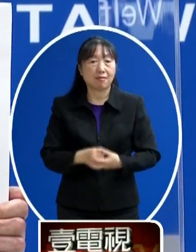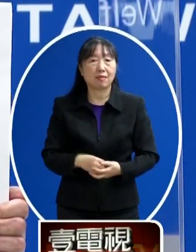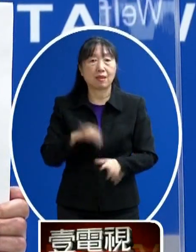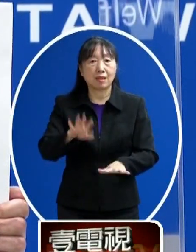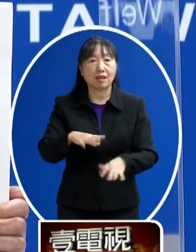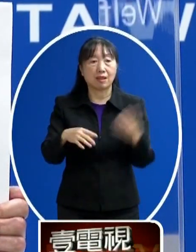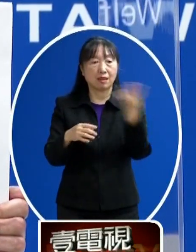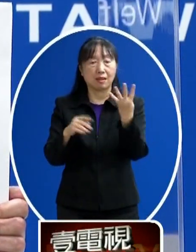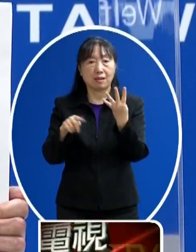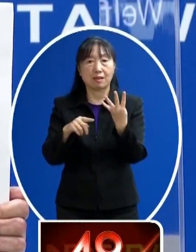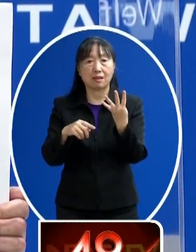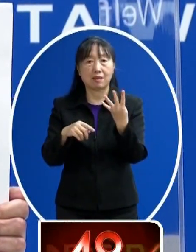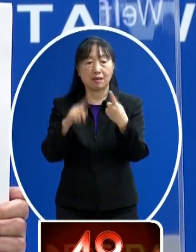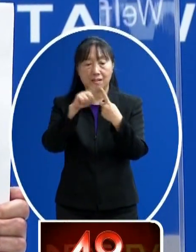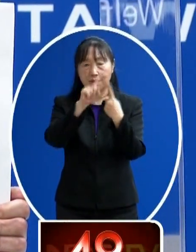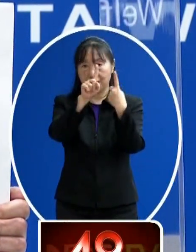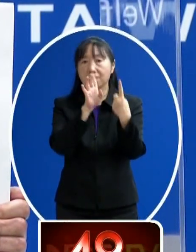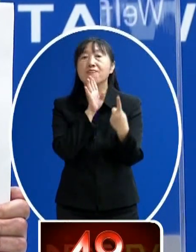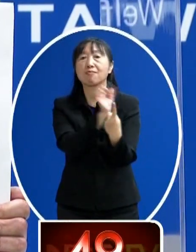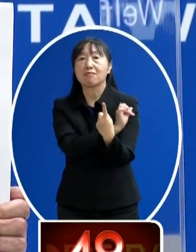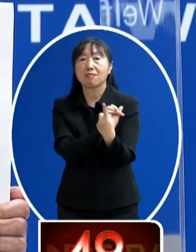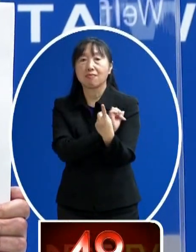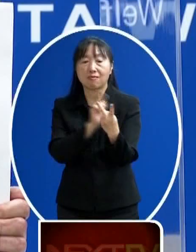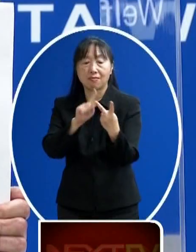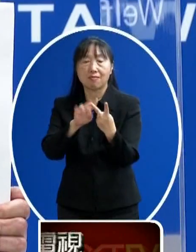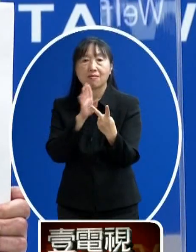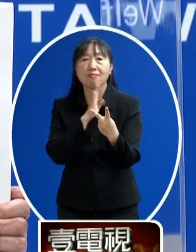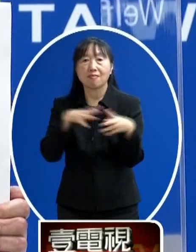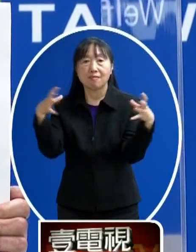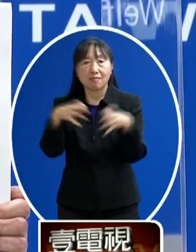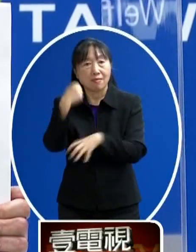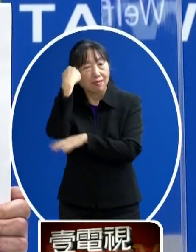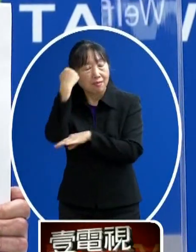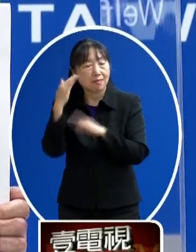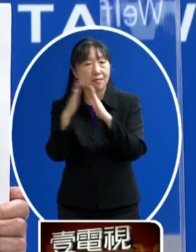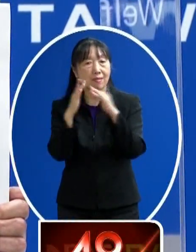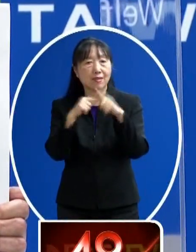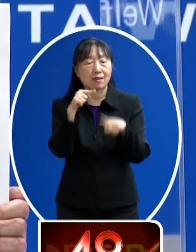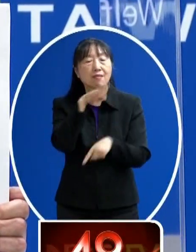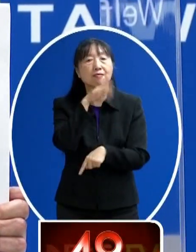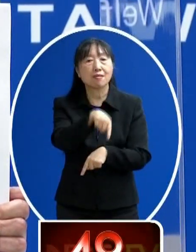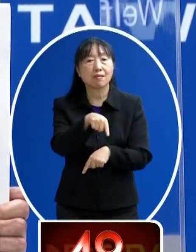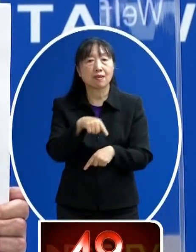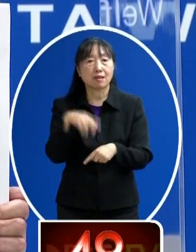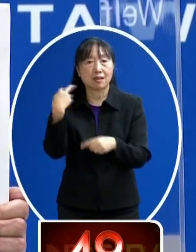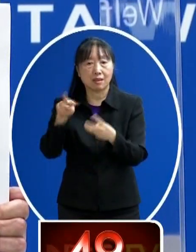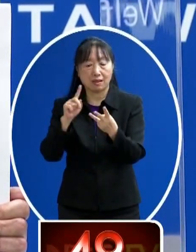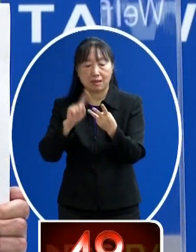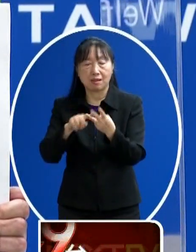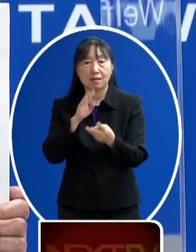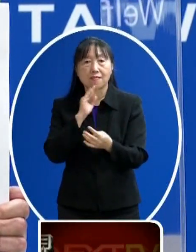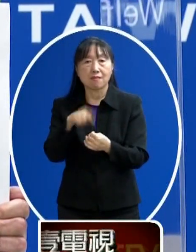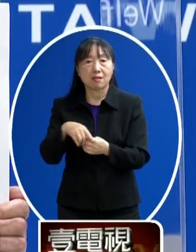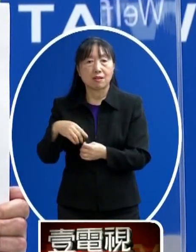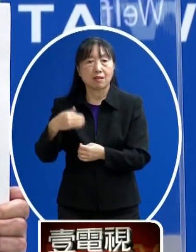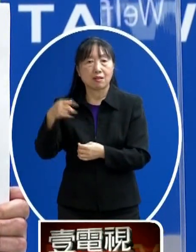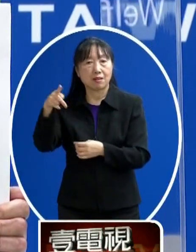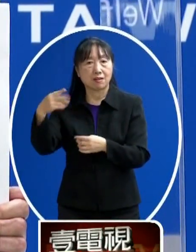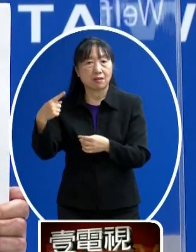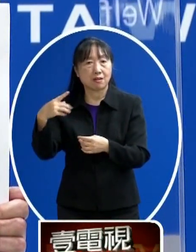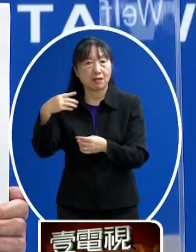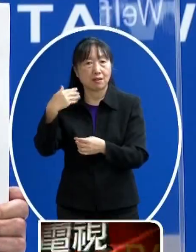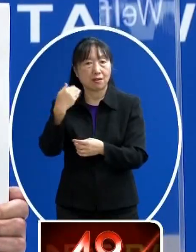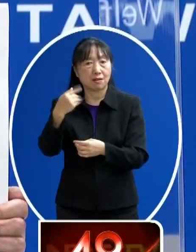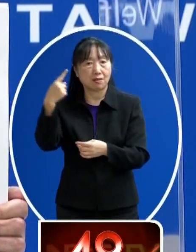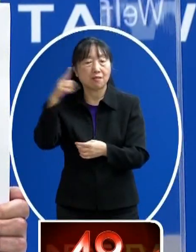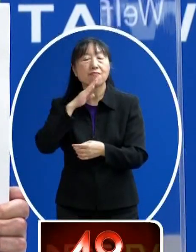员，那2位是原863的同住的家人，那另外一位是在9B